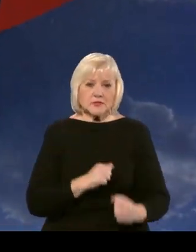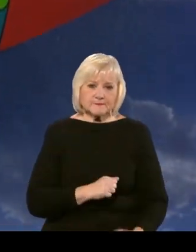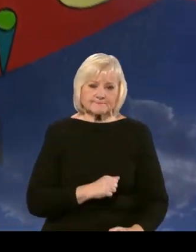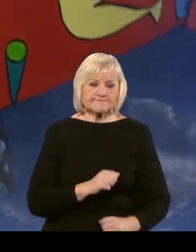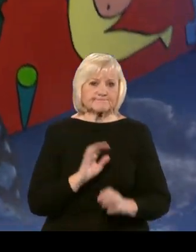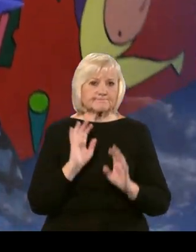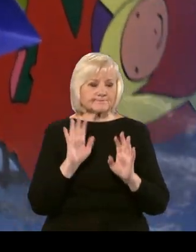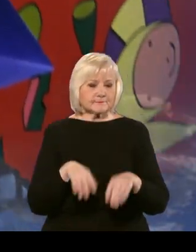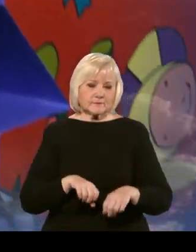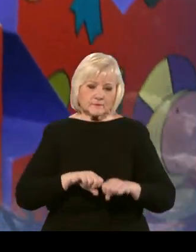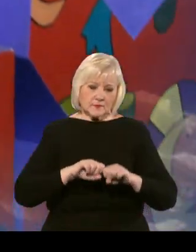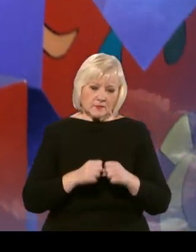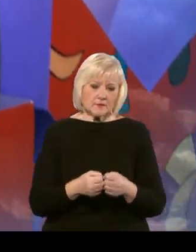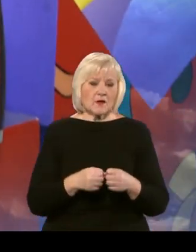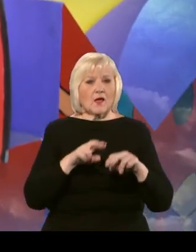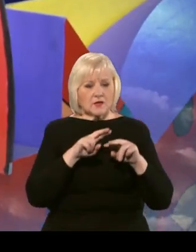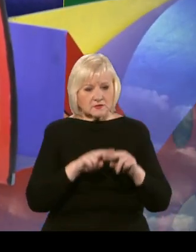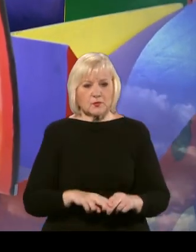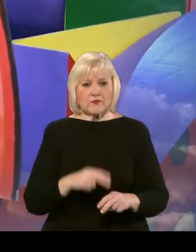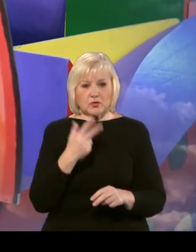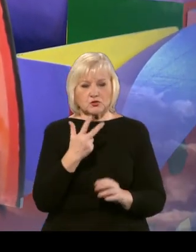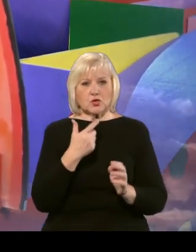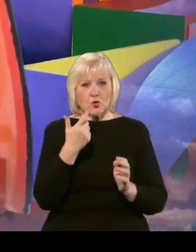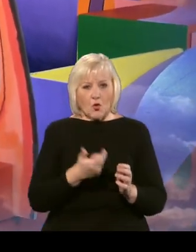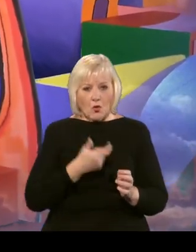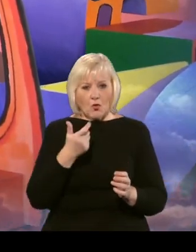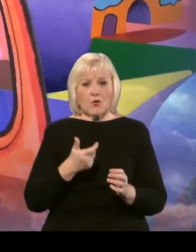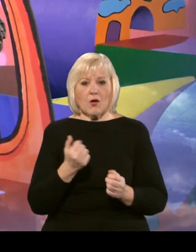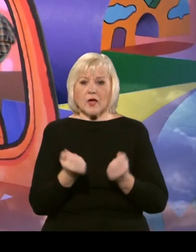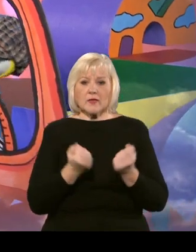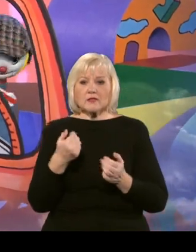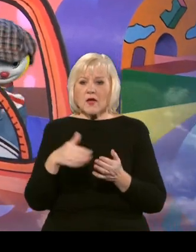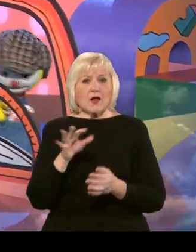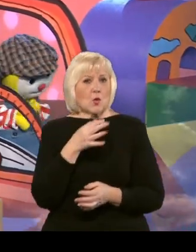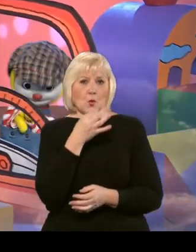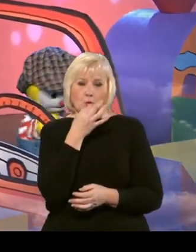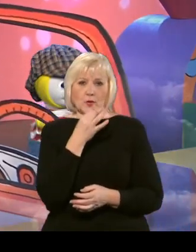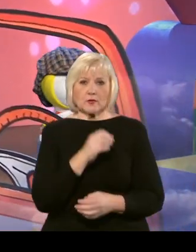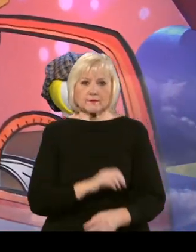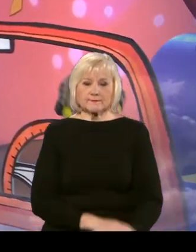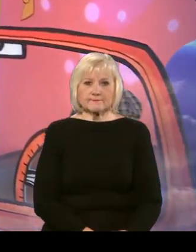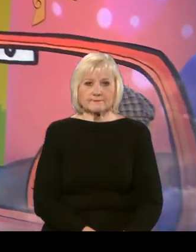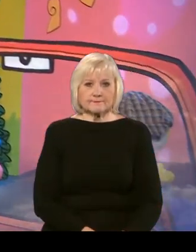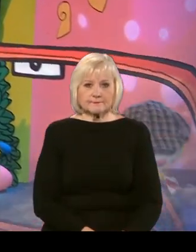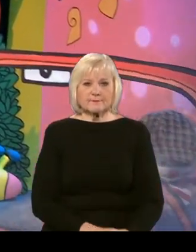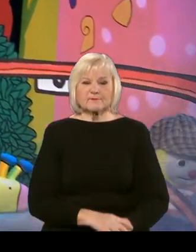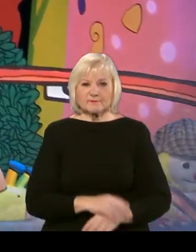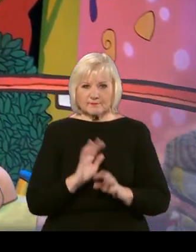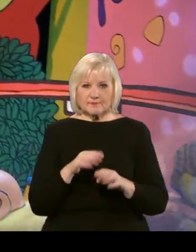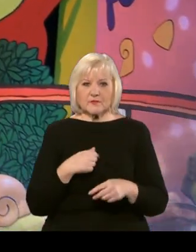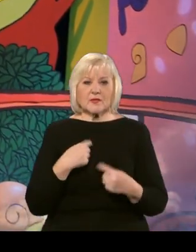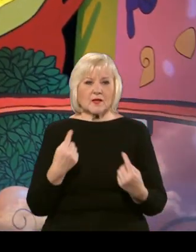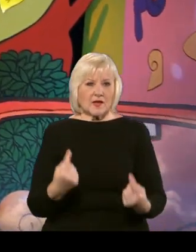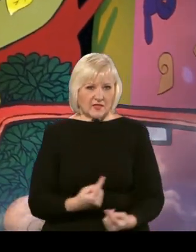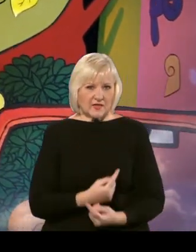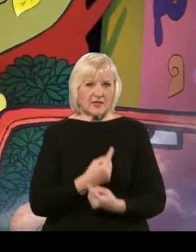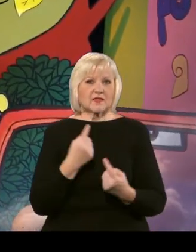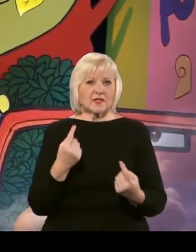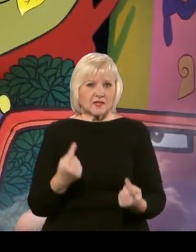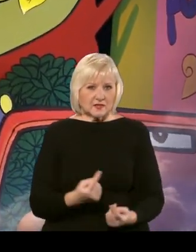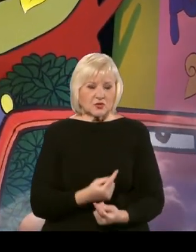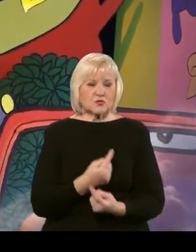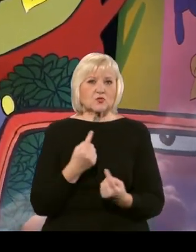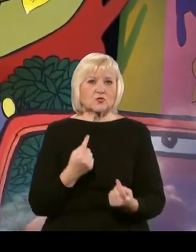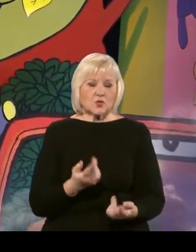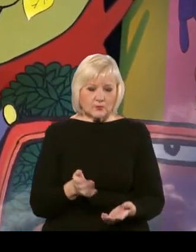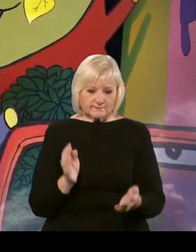synku, mám teď jenom 3 kola a nemůžu dál jet. Ach, no, jo, ale to je... Velice líto, panáčku,